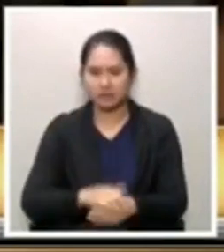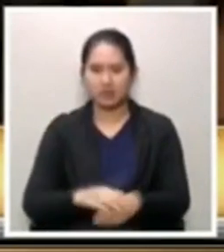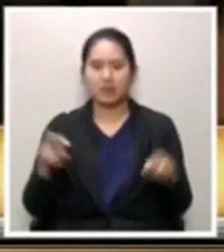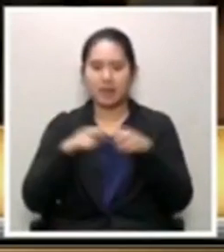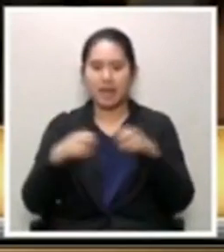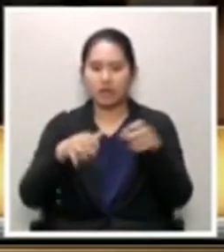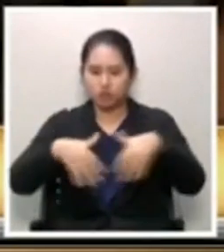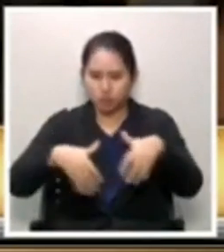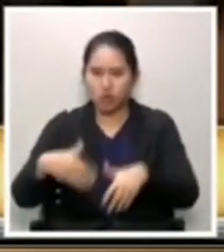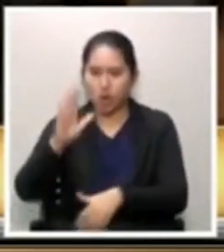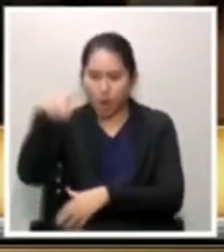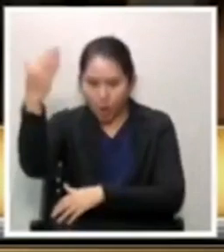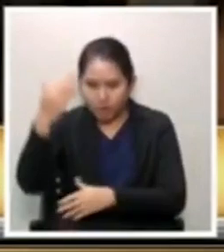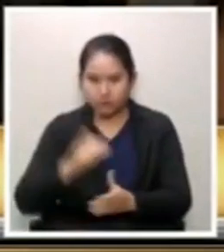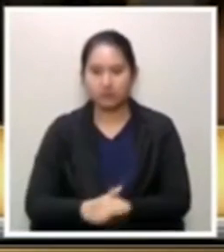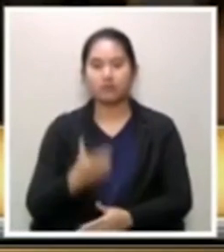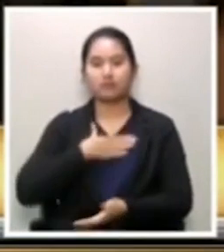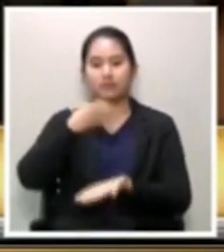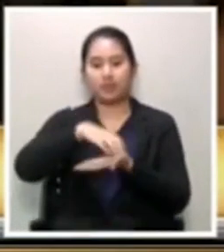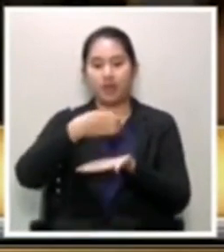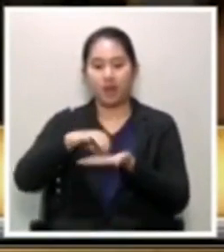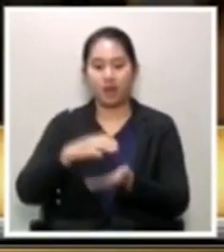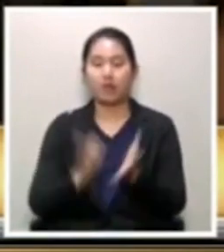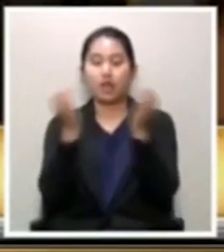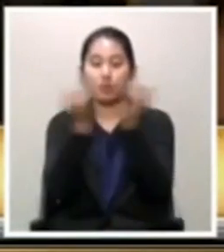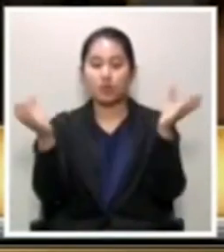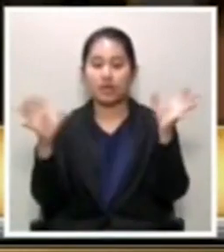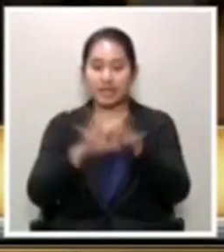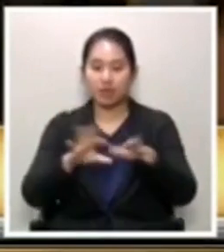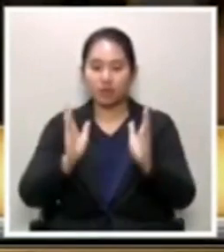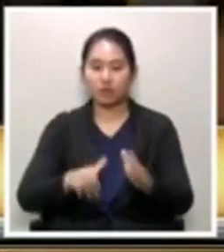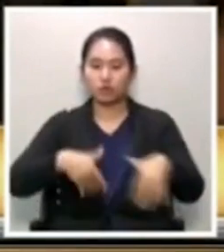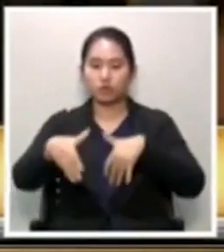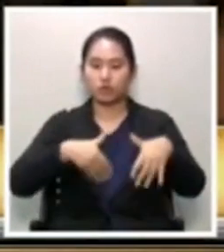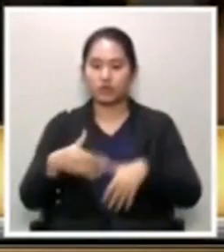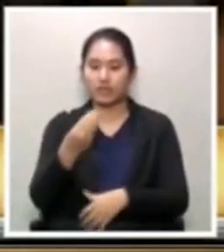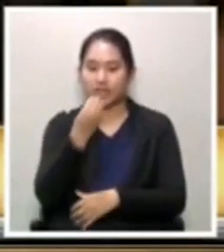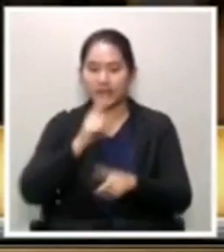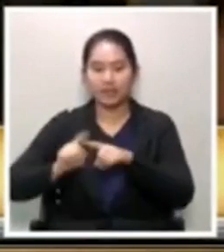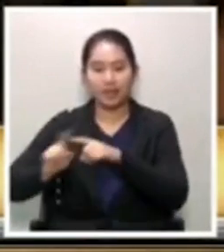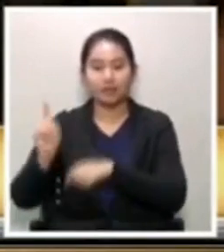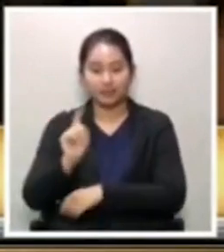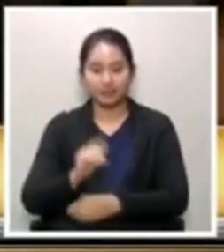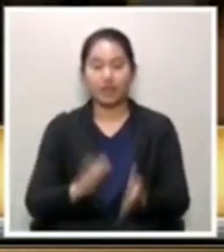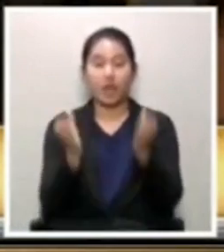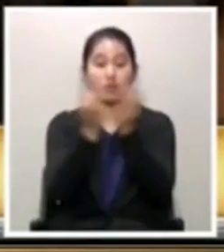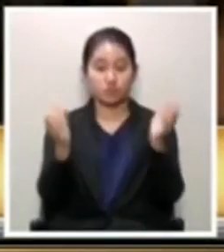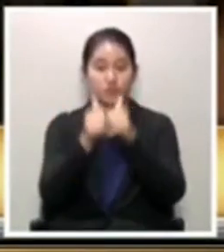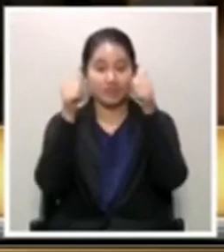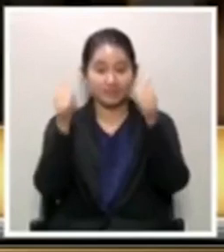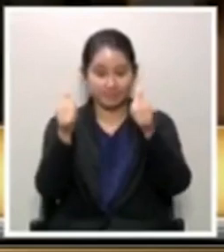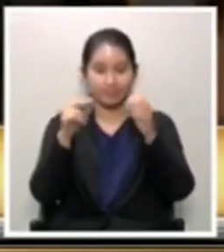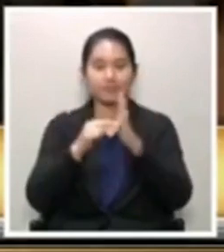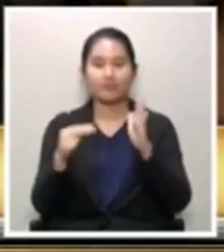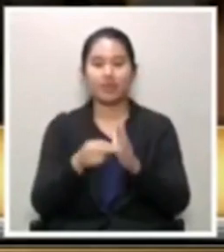สิผมจะชี้แจงให้ครับว่ารัฐธรรมนูญเกี่ยวข้องกับปัญหาปากท้องอย่างไรรัฐธรรมนูญที่ดีเนี่ยนะครับจะต้องมี